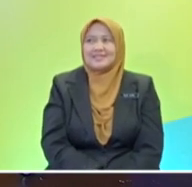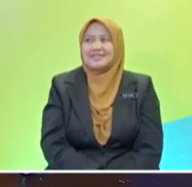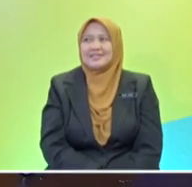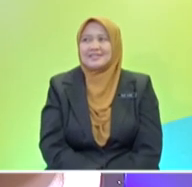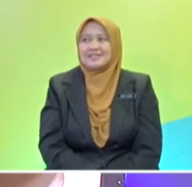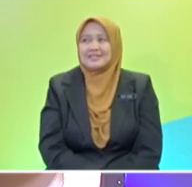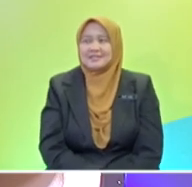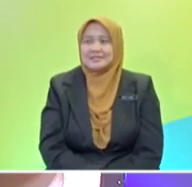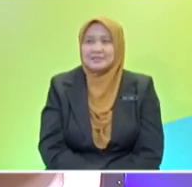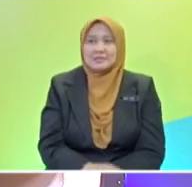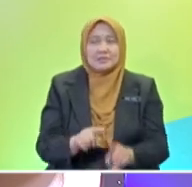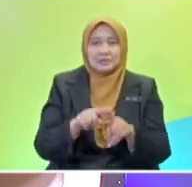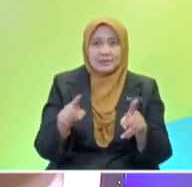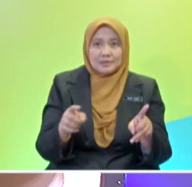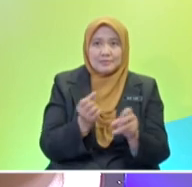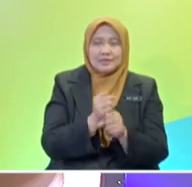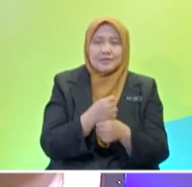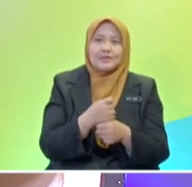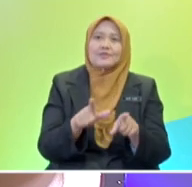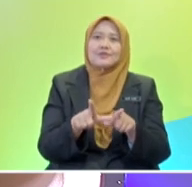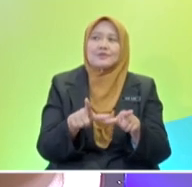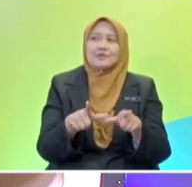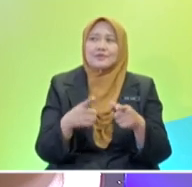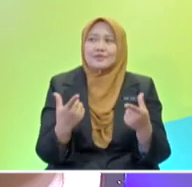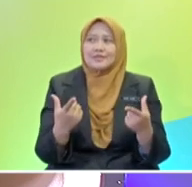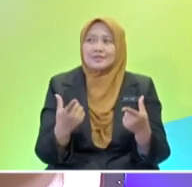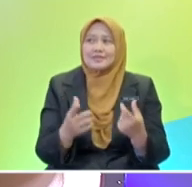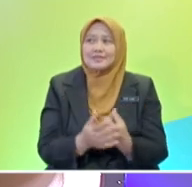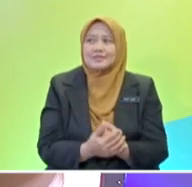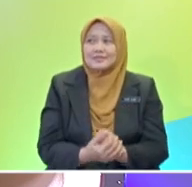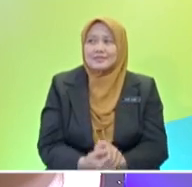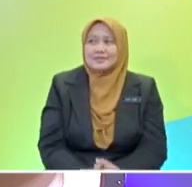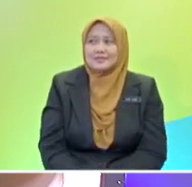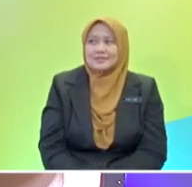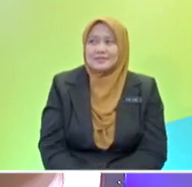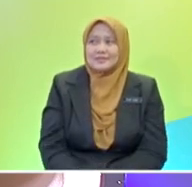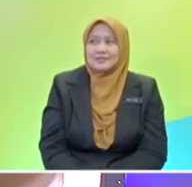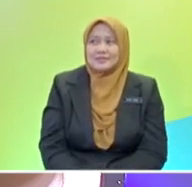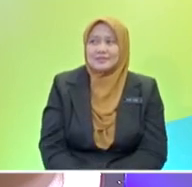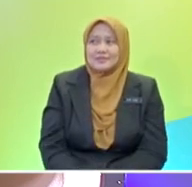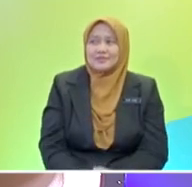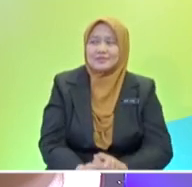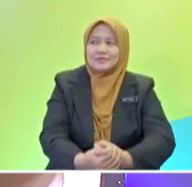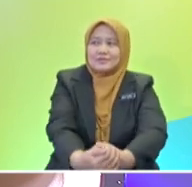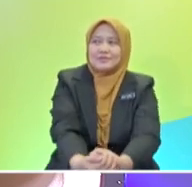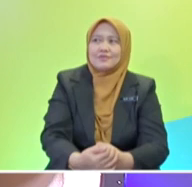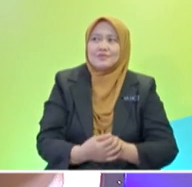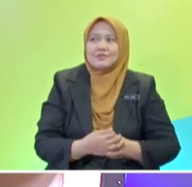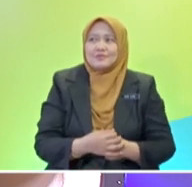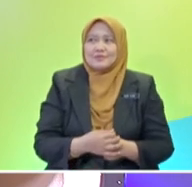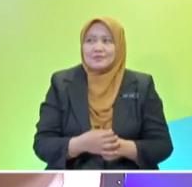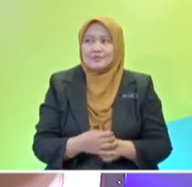tapi bentuknya lain kan? Dia sama juga punya ni, tapi dia ujung ini tepi daun ni dia macam